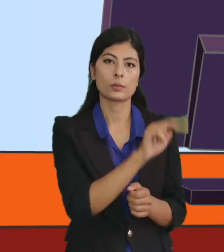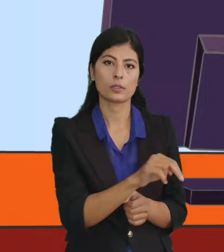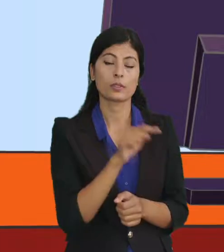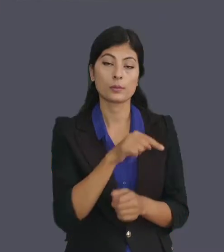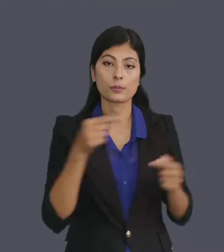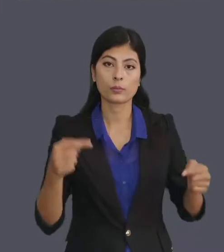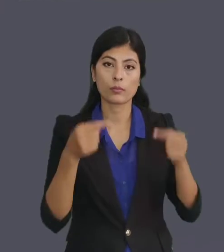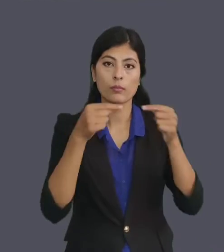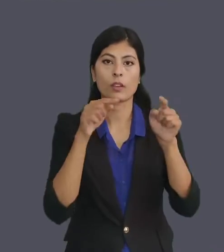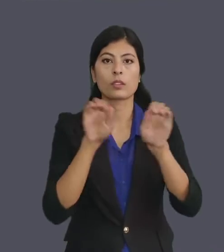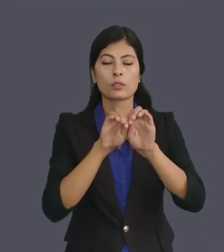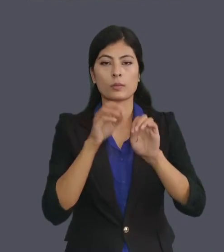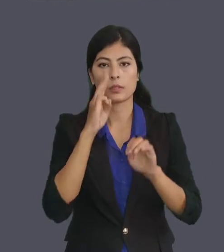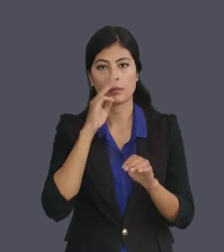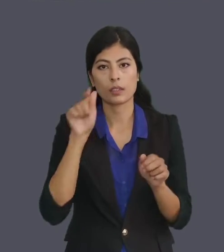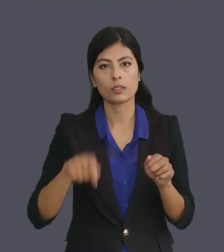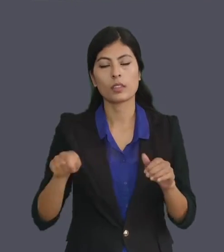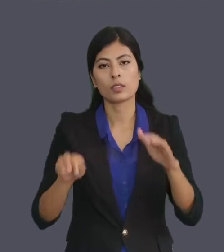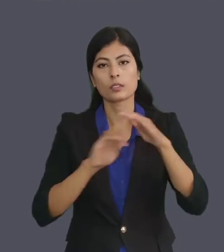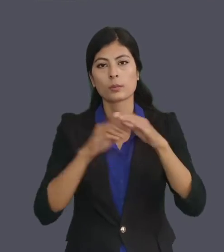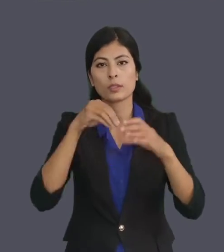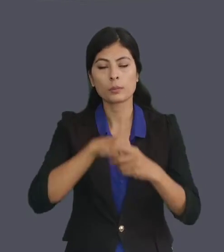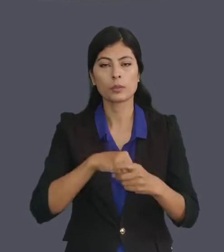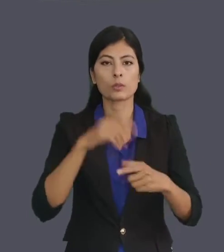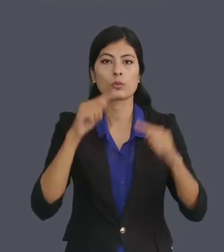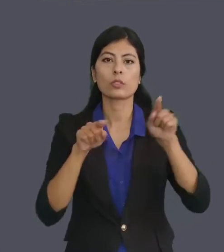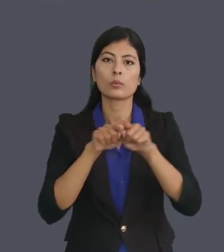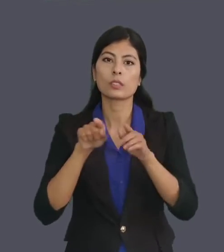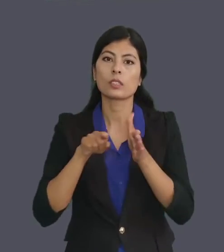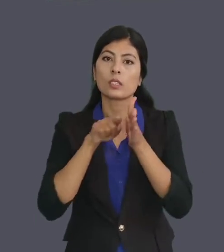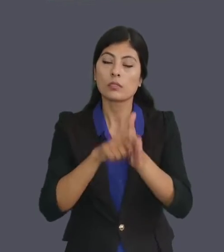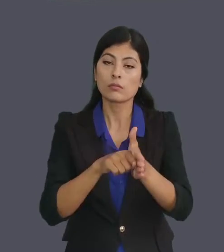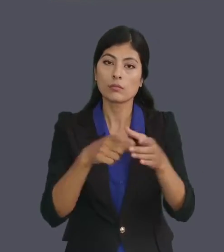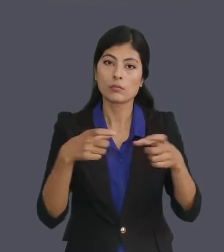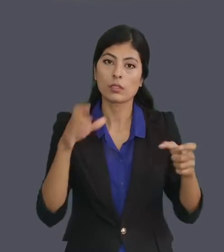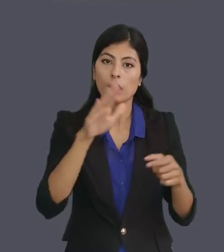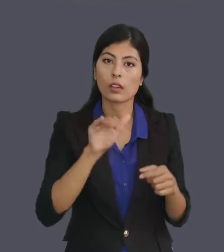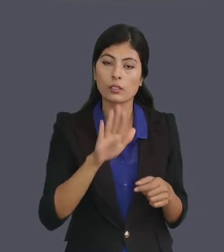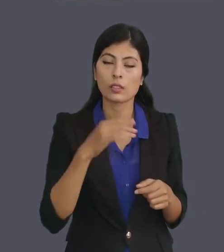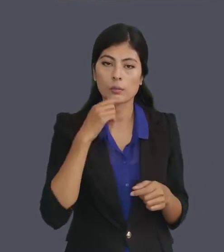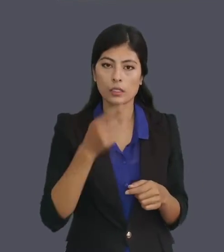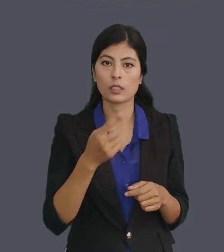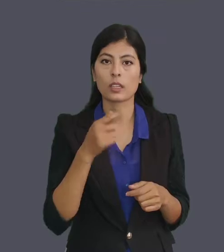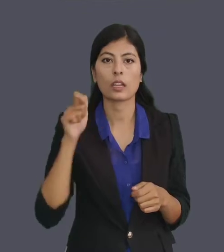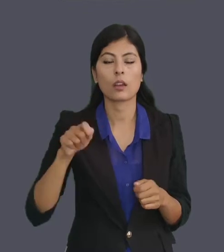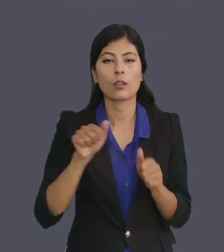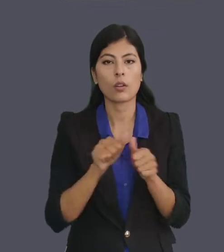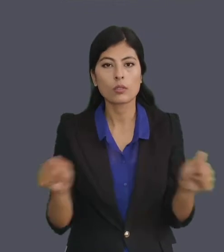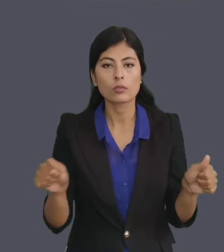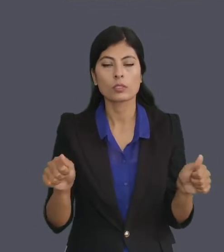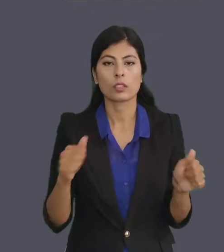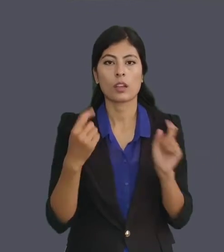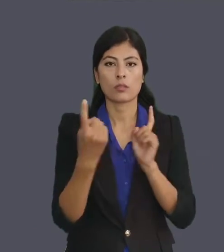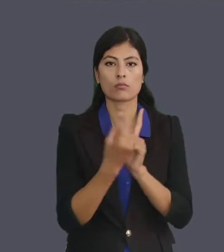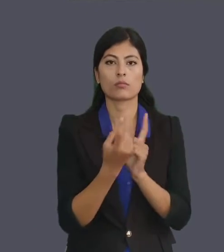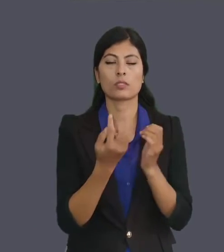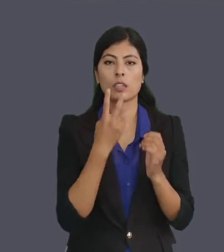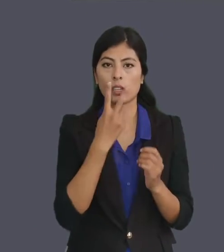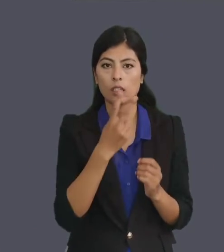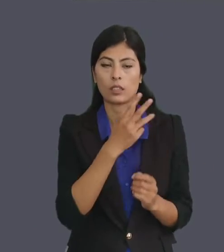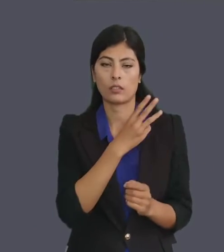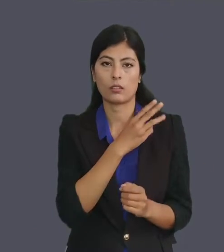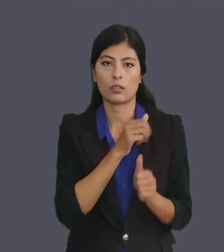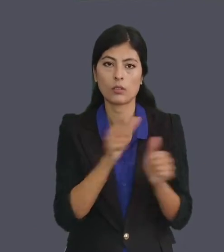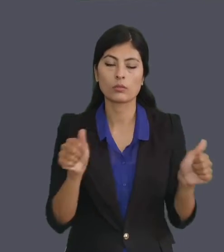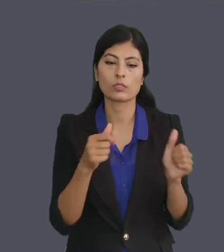एना कोनो विवाद के संबंध में न्यायिक समिति में कोनो निवेदन पड़ला पर प्रचलित कानून में प्रतिवादी मुद्दा देवे